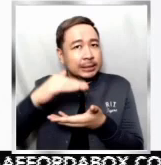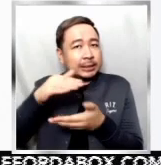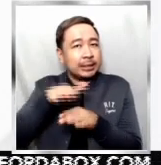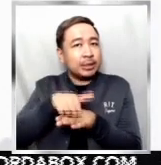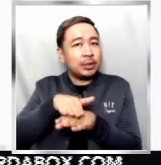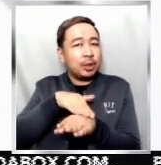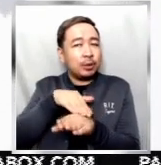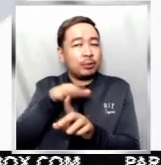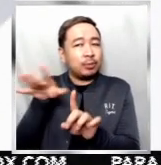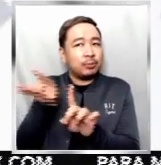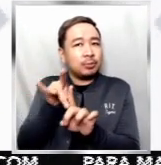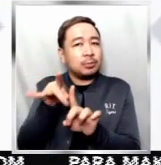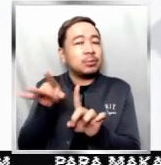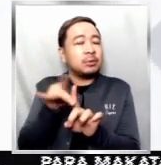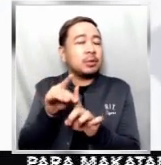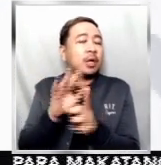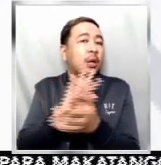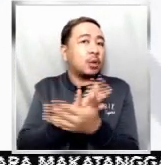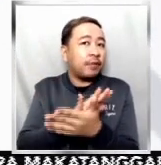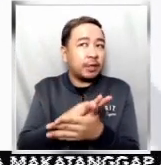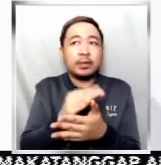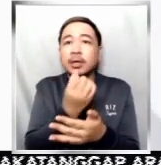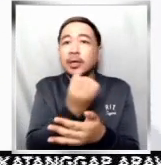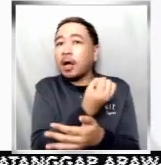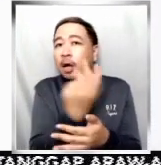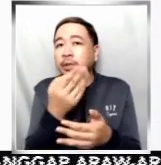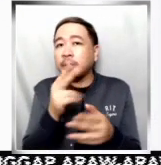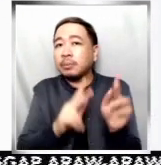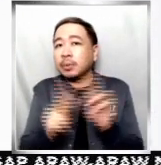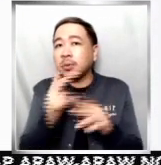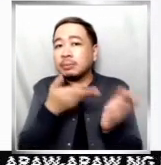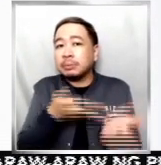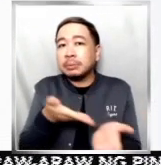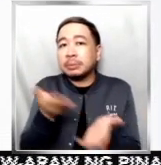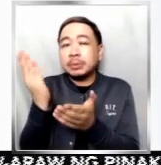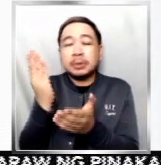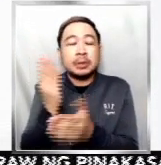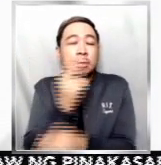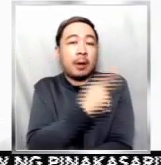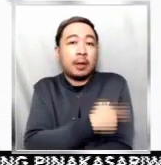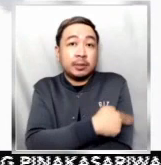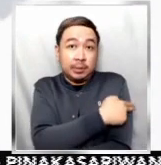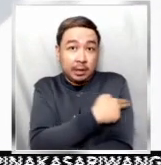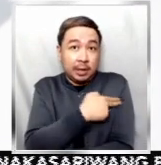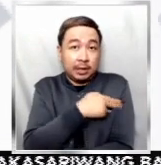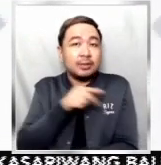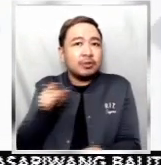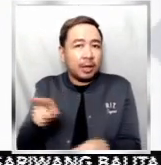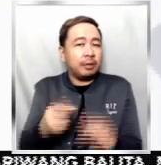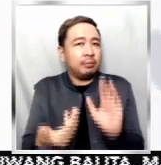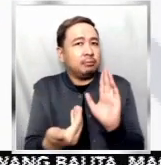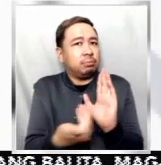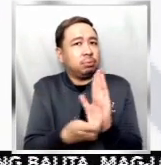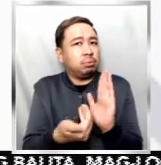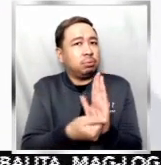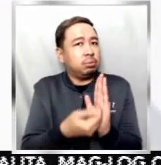cases, number of hospitalizations, and this actually provides additional information